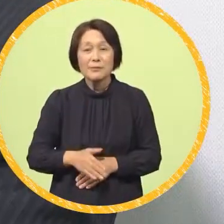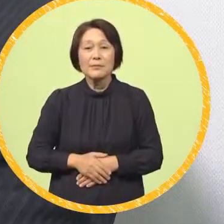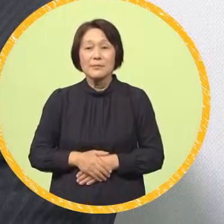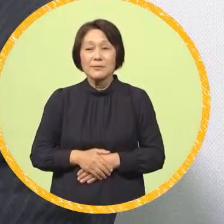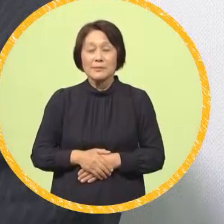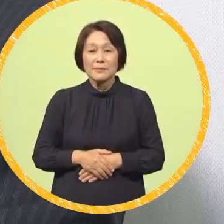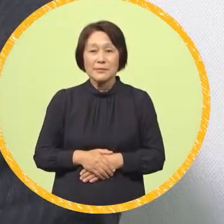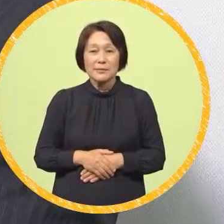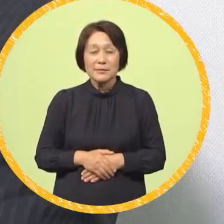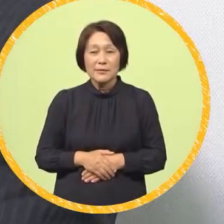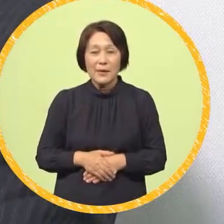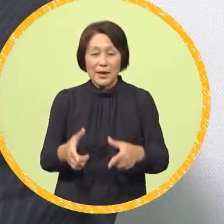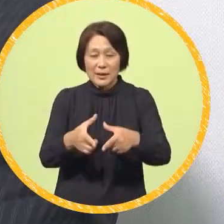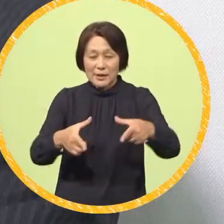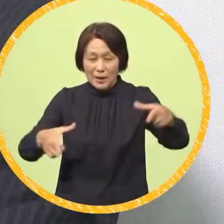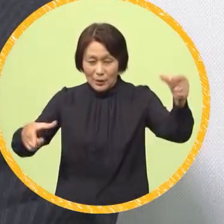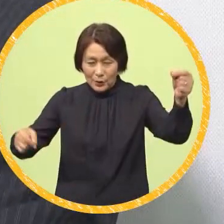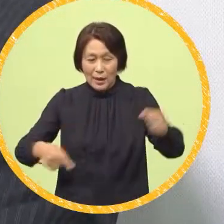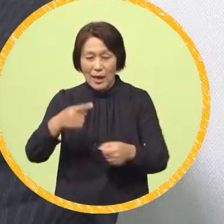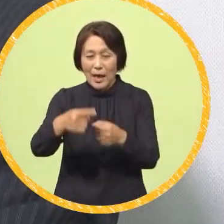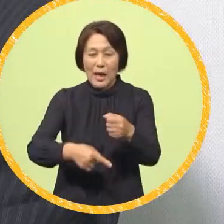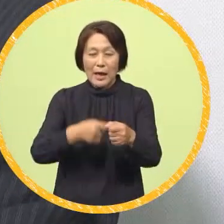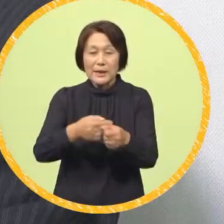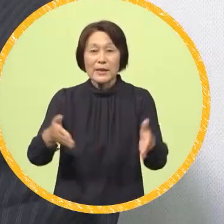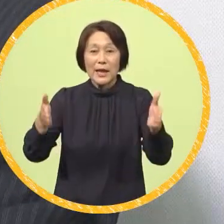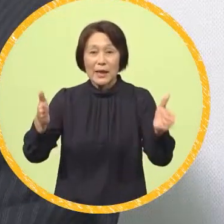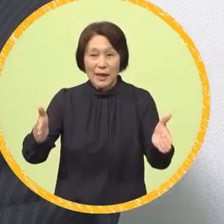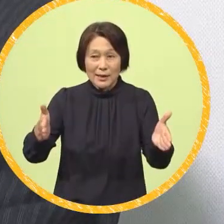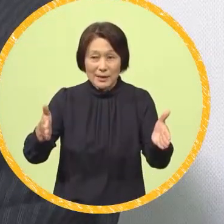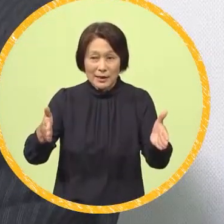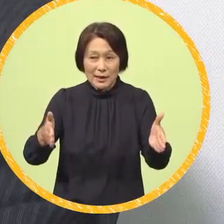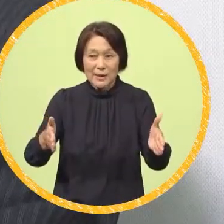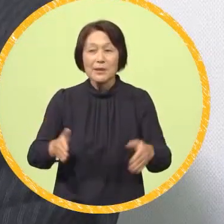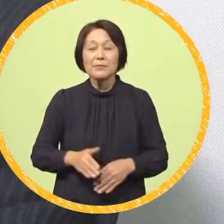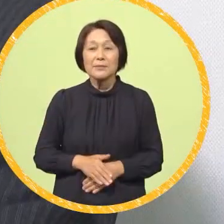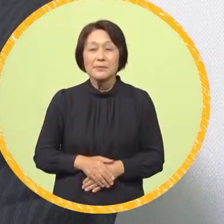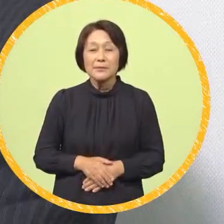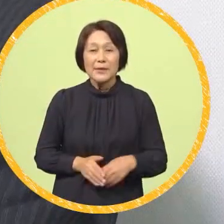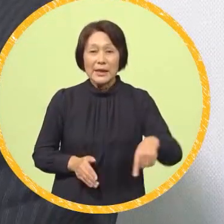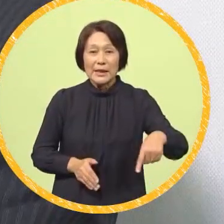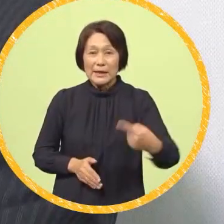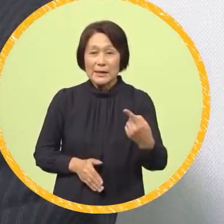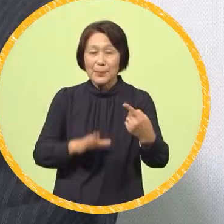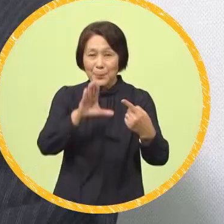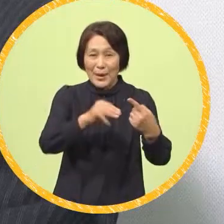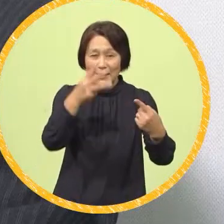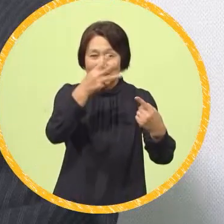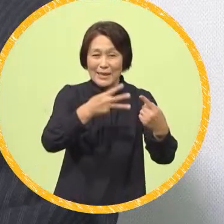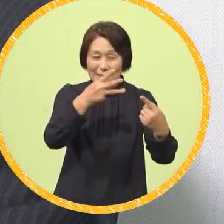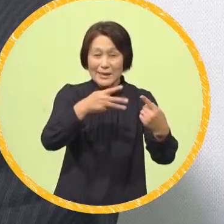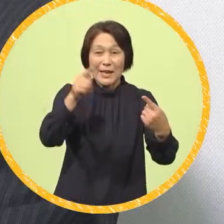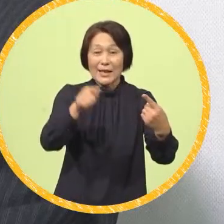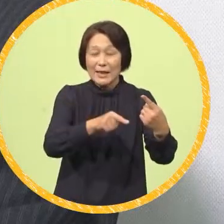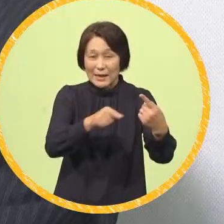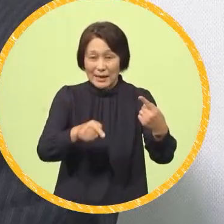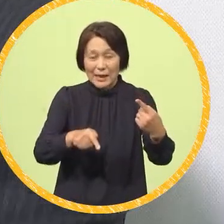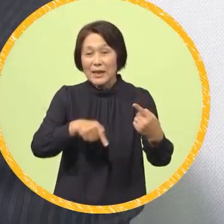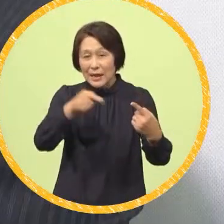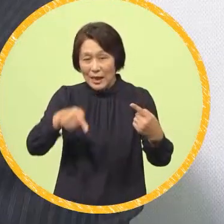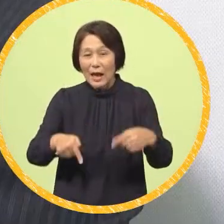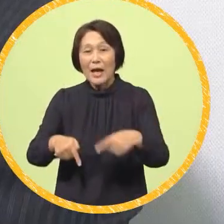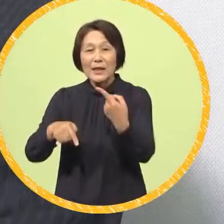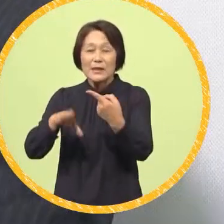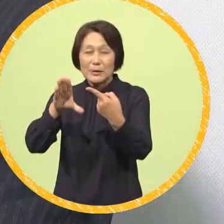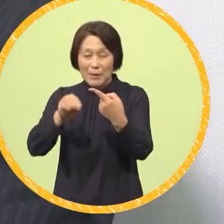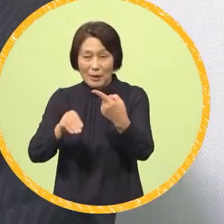麻、麻薬で全国では毎年のように1年間約1万3000人から1万5000人前後、1ヶ